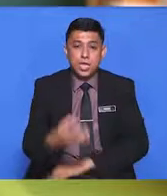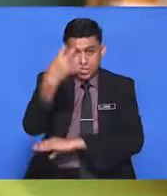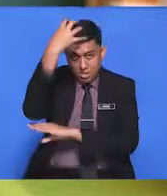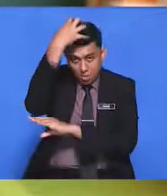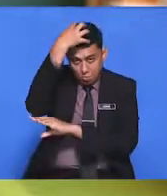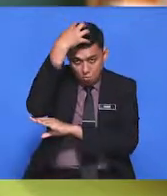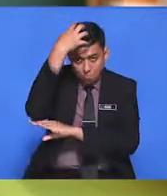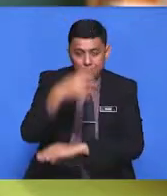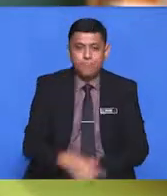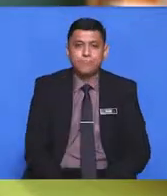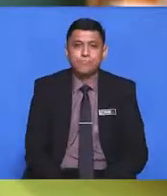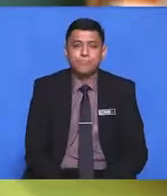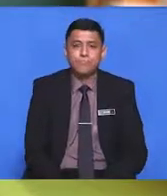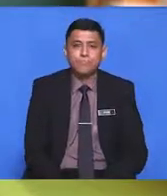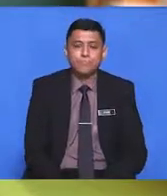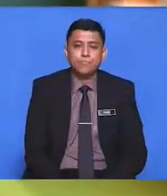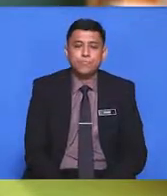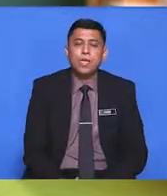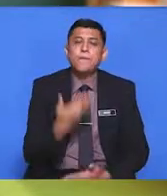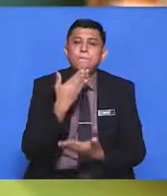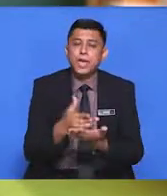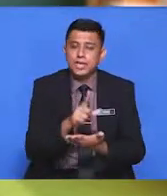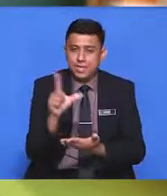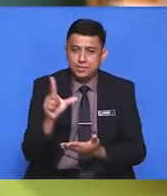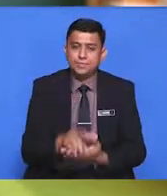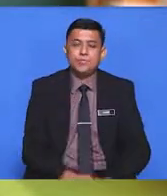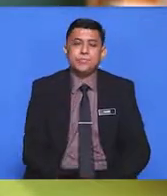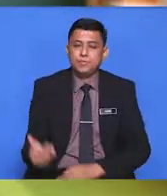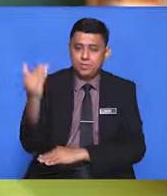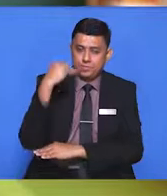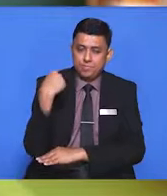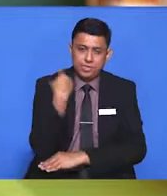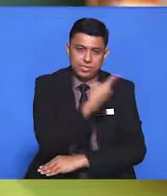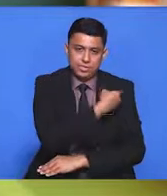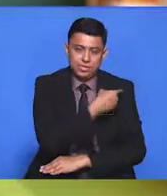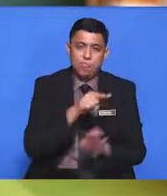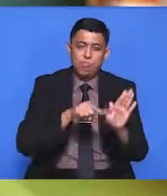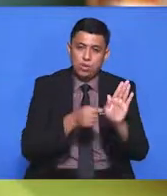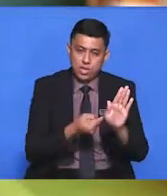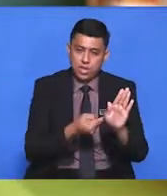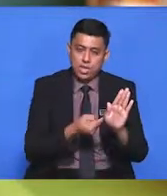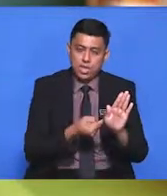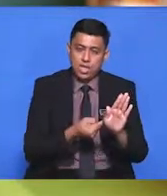Selangor. Baiklah, mari kita mulakan sesi pembelajaran kita.